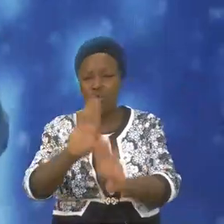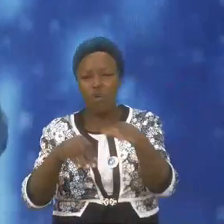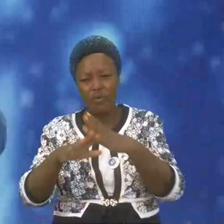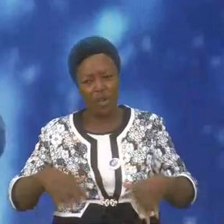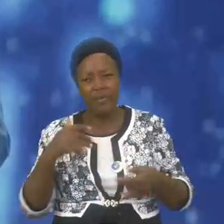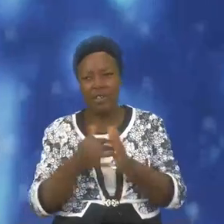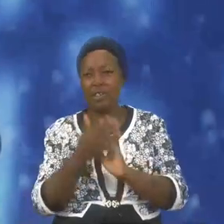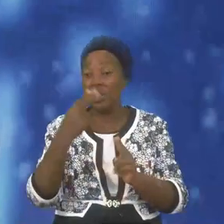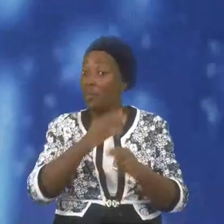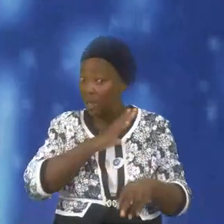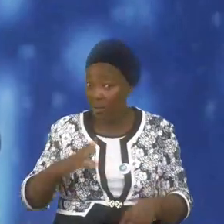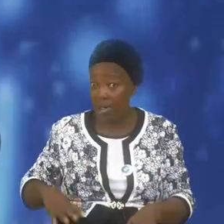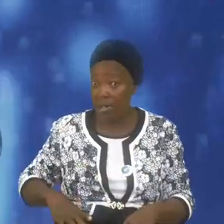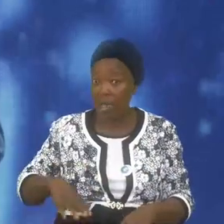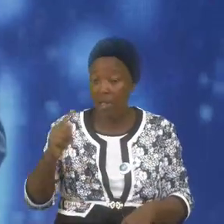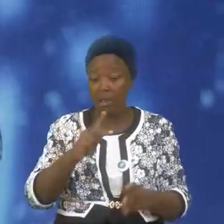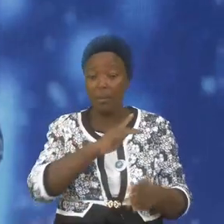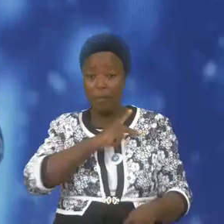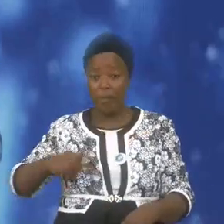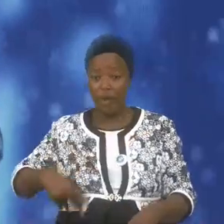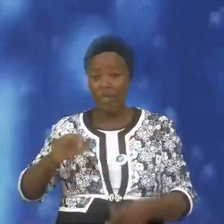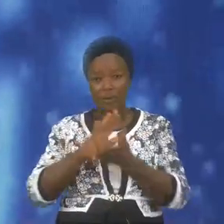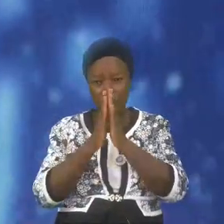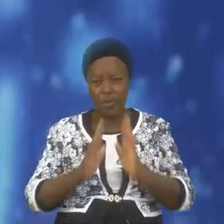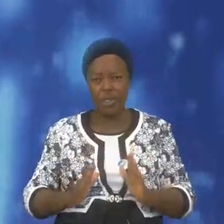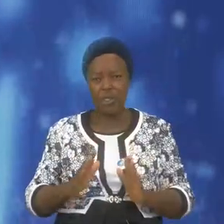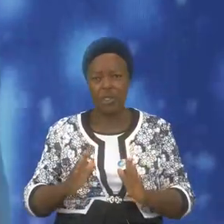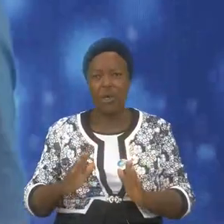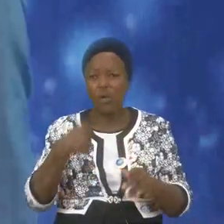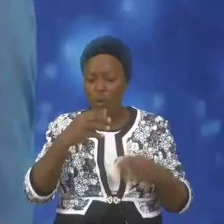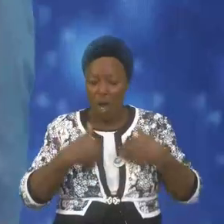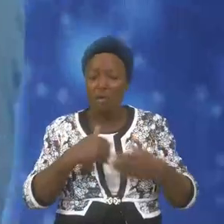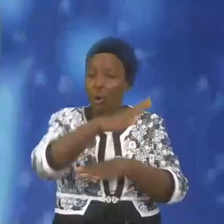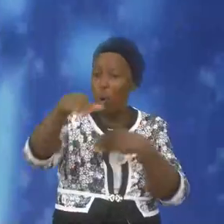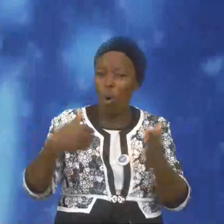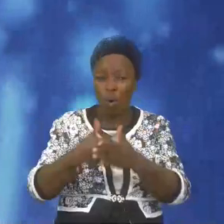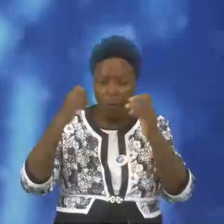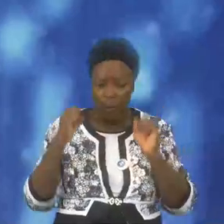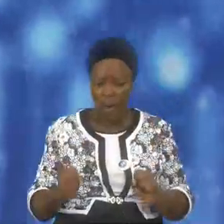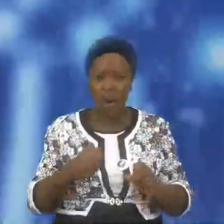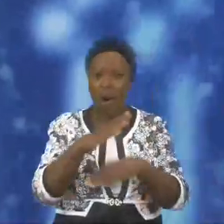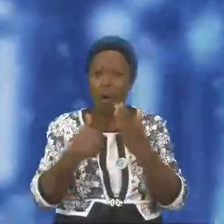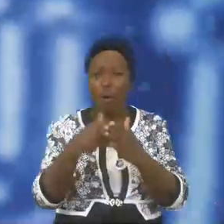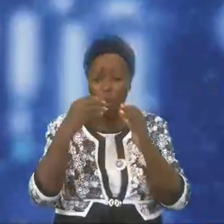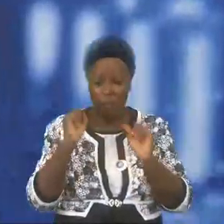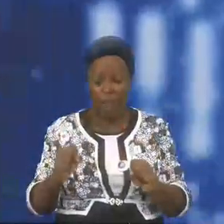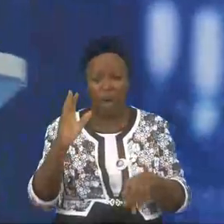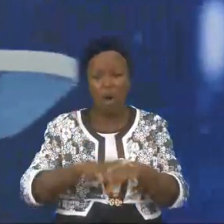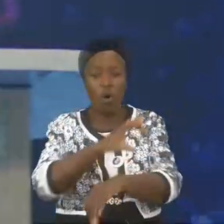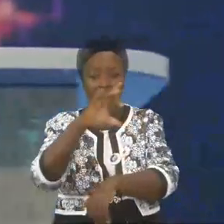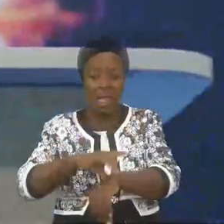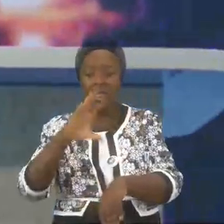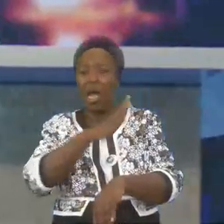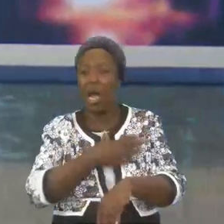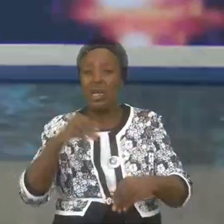vie. Christ, le prince de paix, ayant toute puissance sur la terre et dans